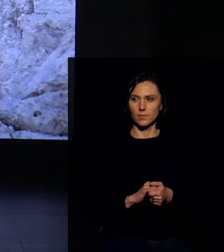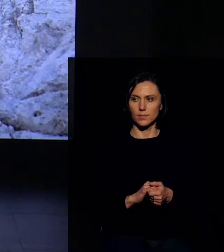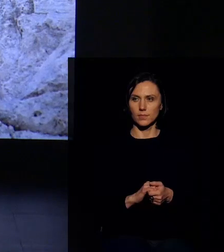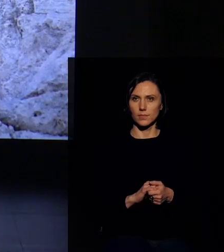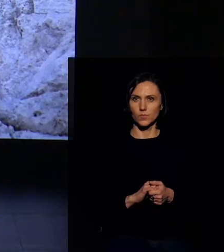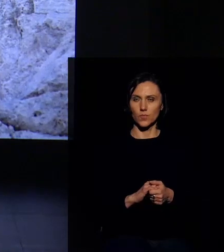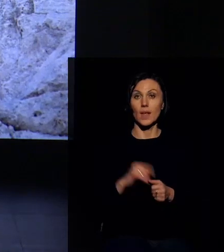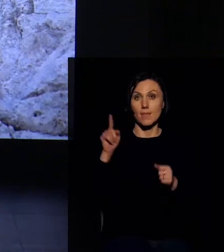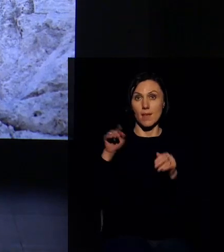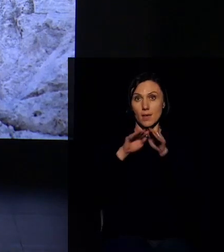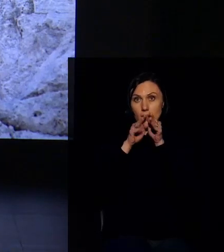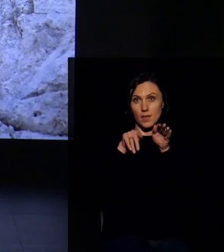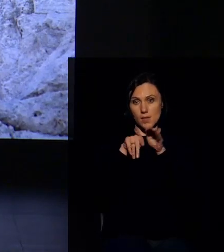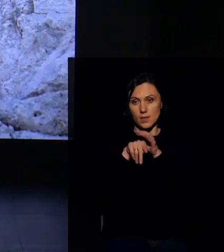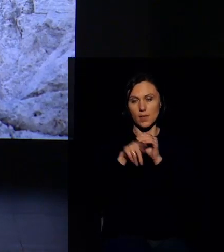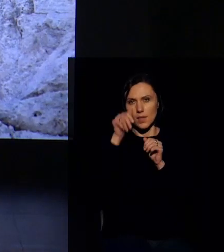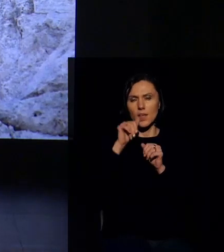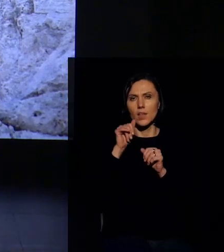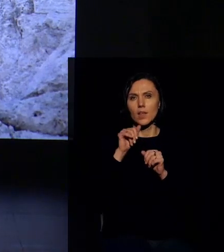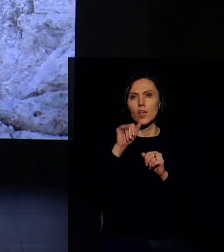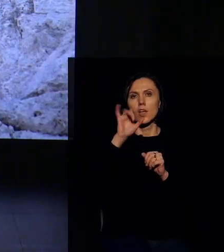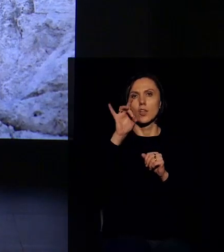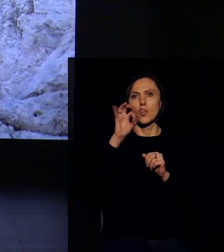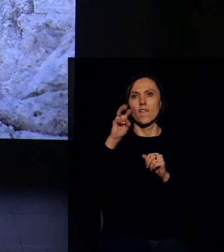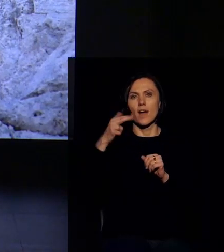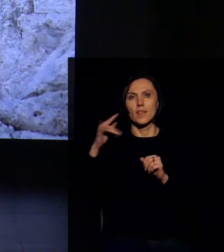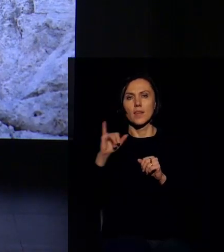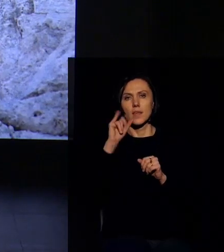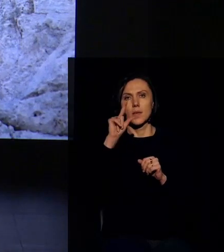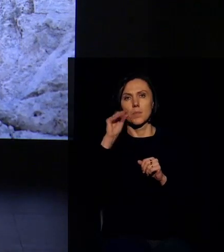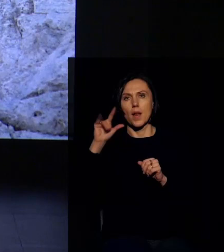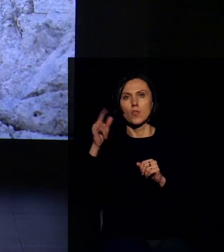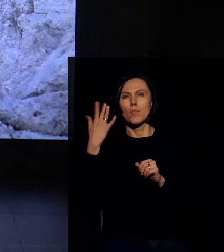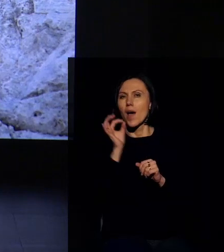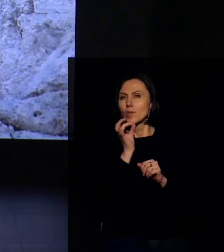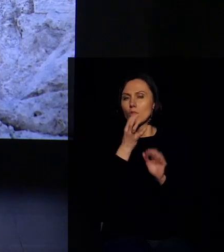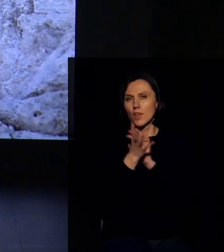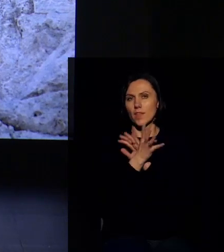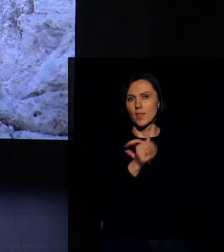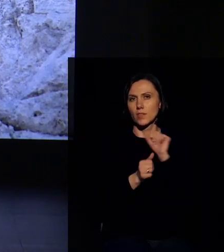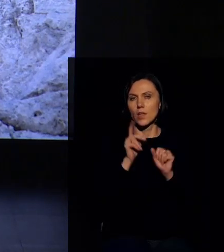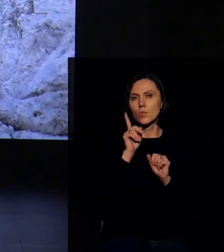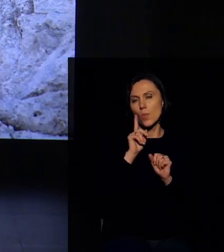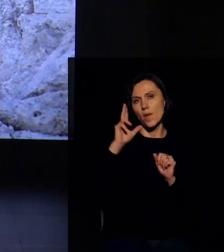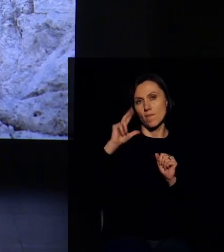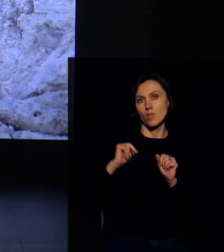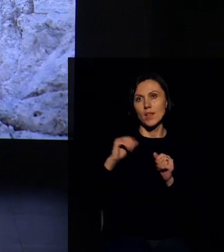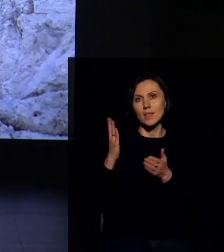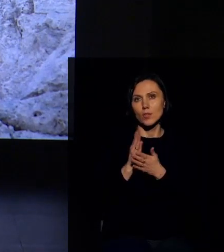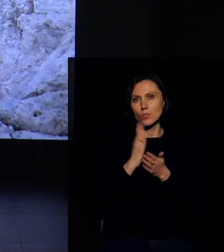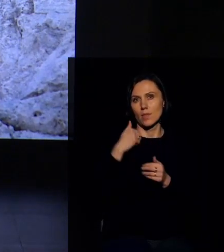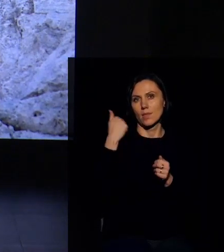Ta ferrata została nazwana imieniem Giovanniego Lipelli. To był bardzo młody, 19-letni żołnierz, który tylko przez